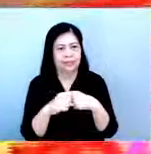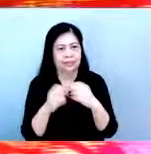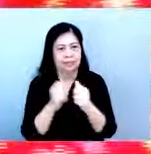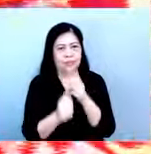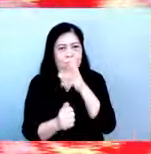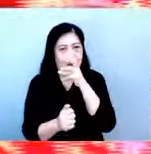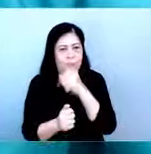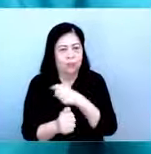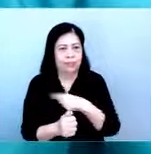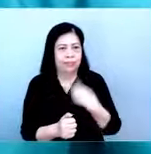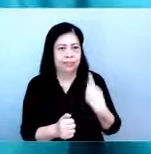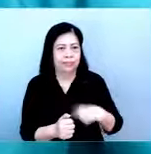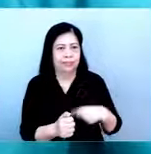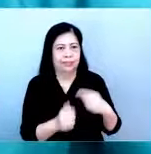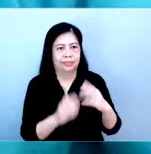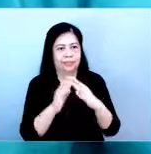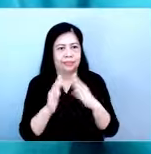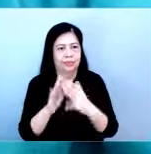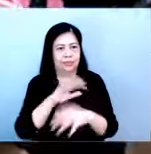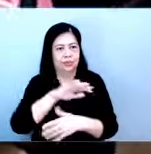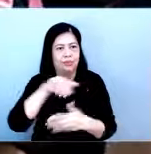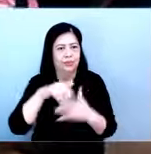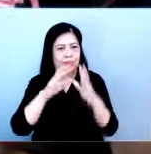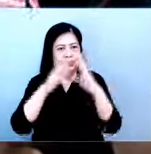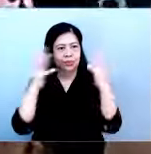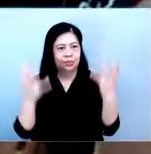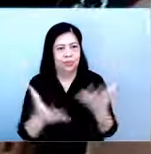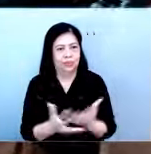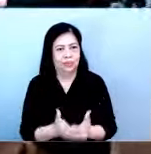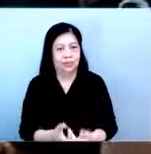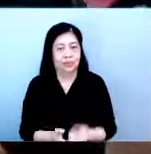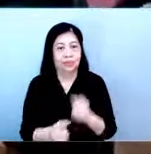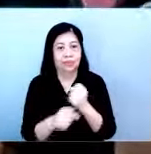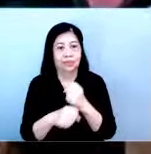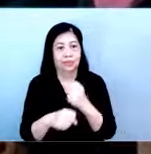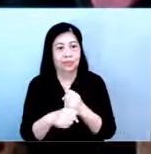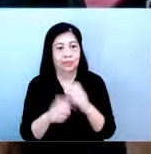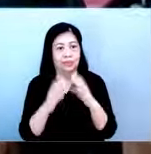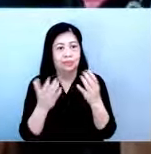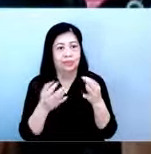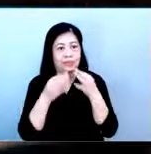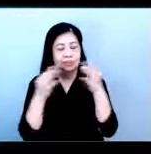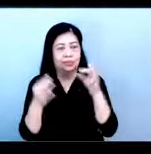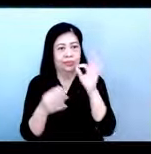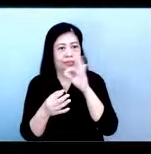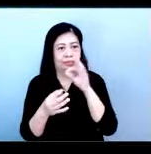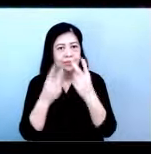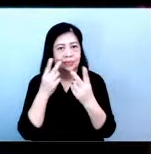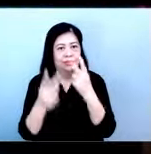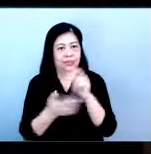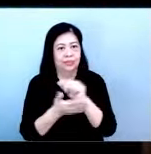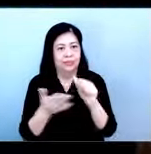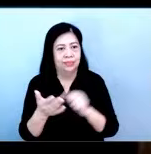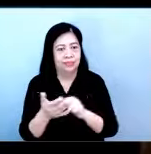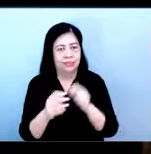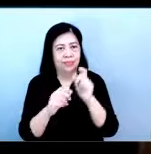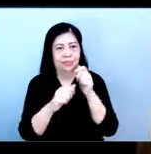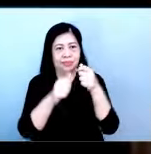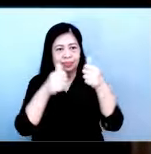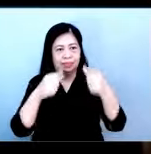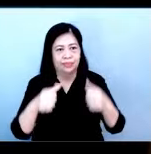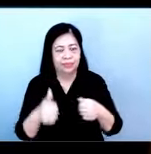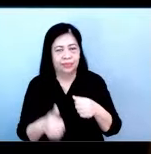pinakamatandang Chinatown sa buong mundo. Gawa yan ng world-famous Pinoy visual artist at sculptor na si Leroy